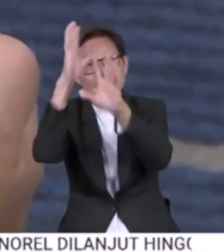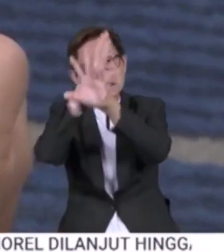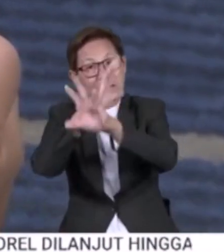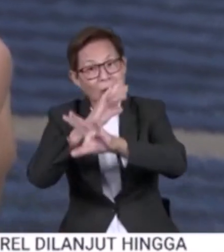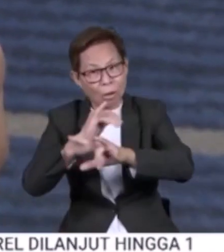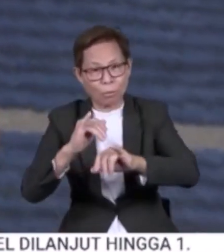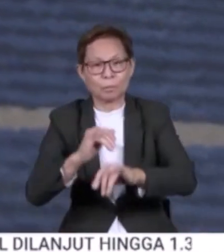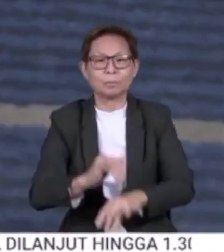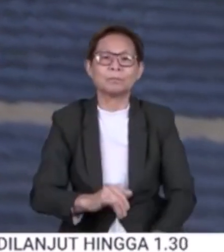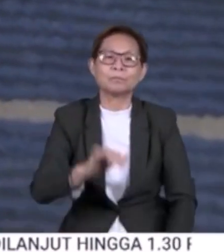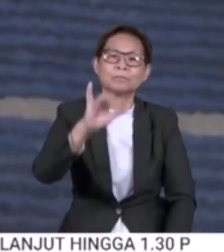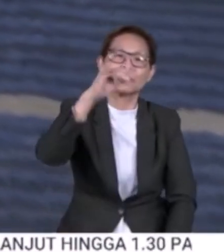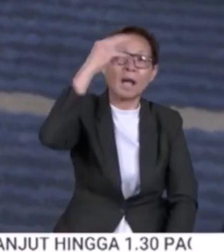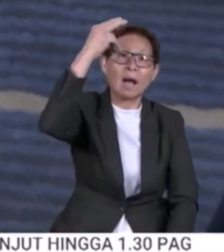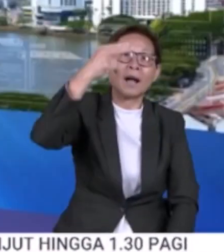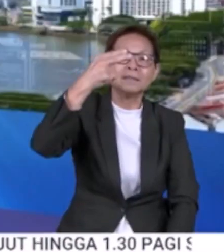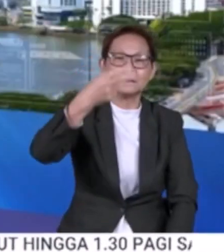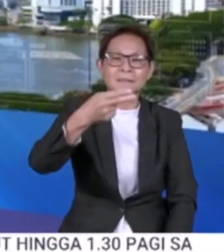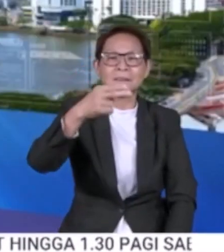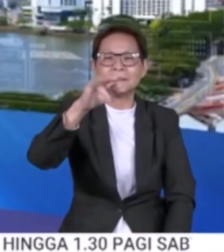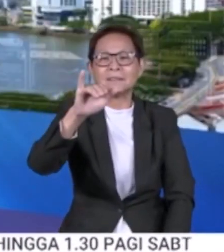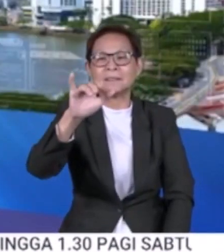Haji Yasin